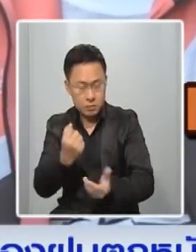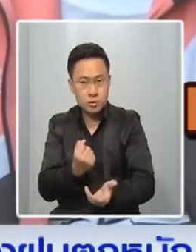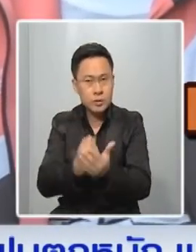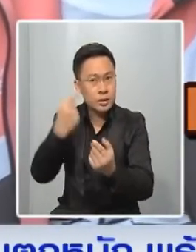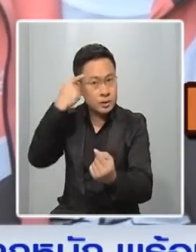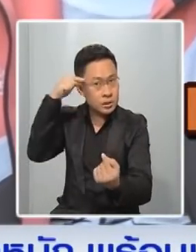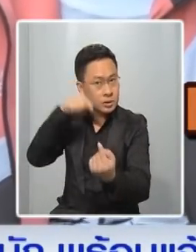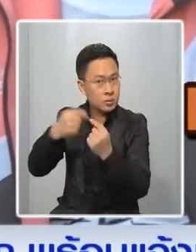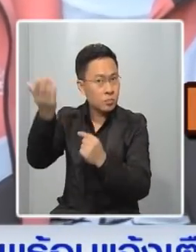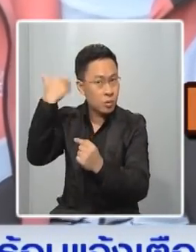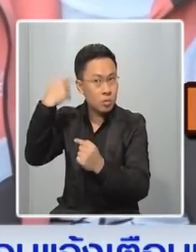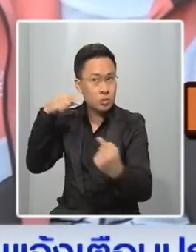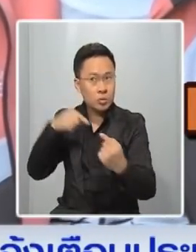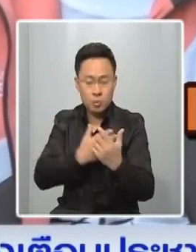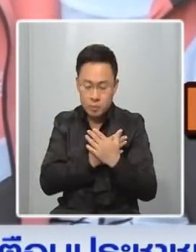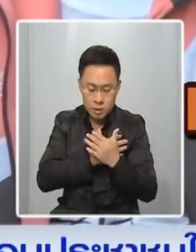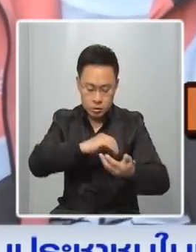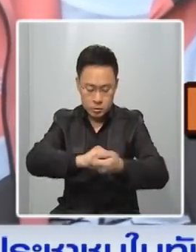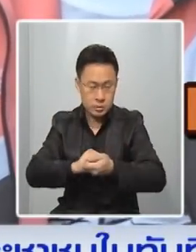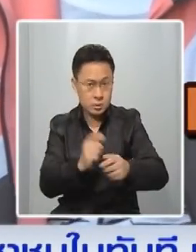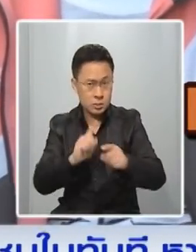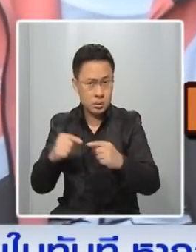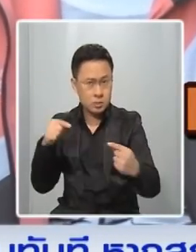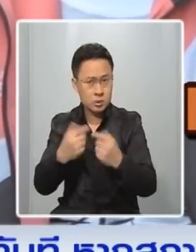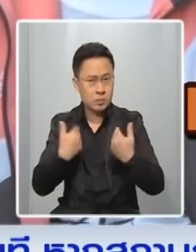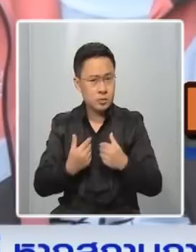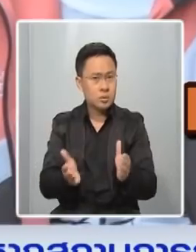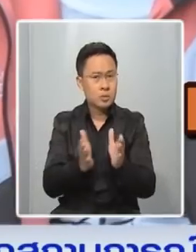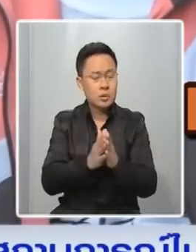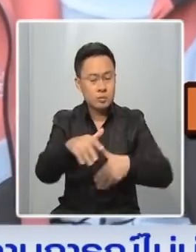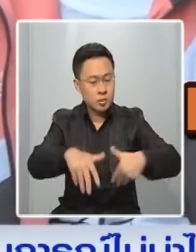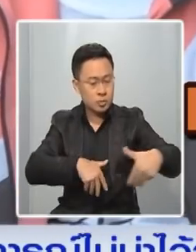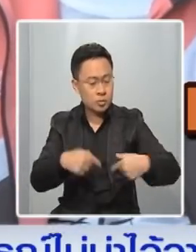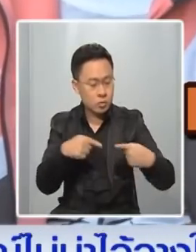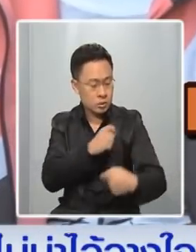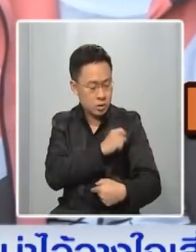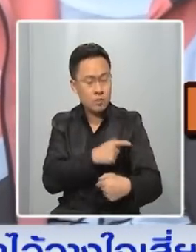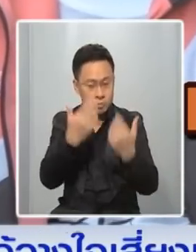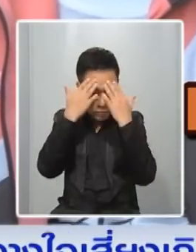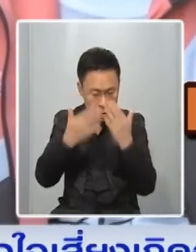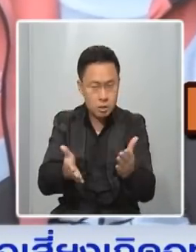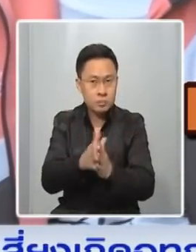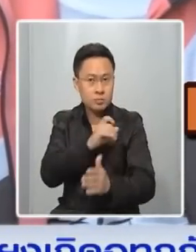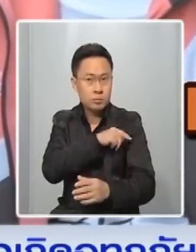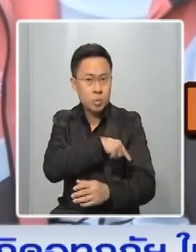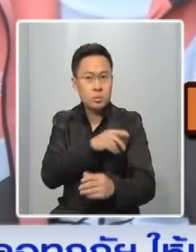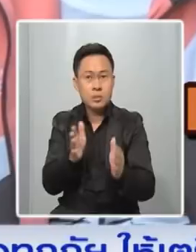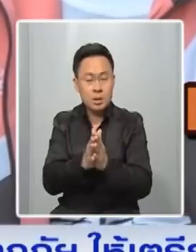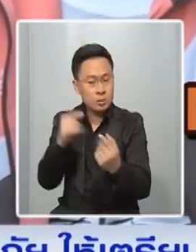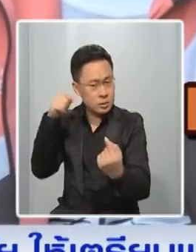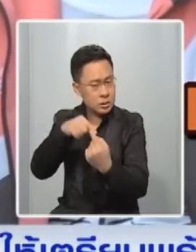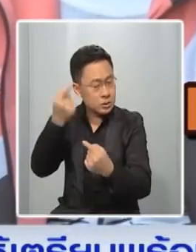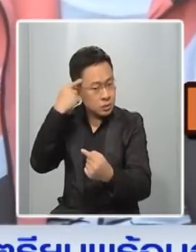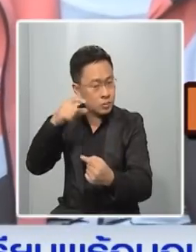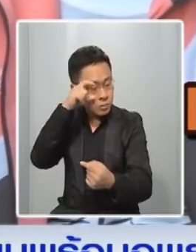ครื่องเตือนใจและความรักความสามัคคีที่พวกเรามีอยู่ร่วมกันมาอย่างยาวนานที่สำคัญเป็นการรำลึกถึงพระมหากรุณาธิคุ